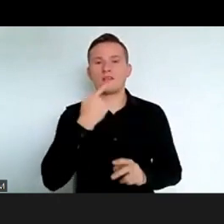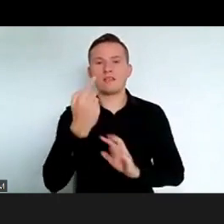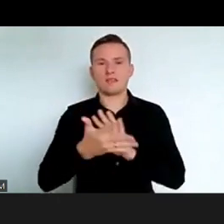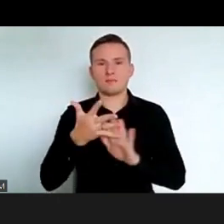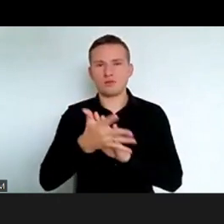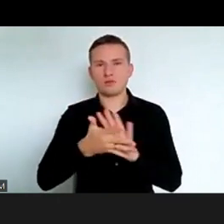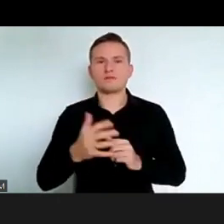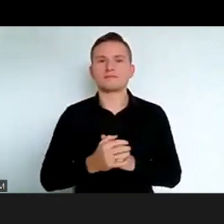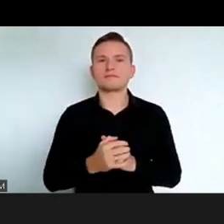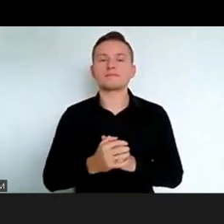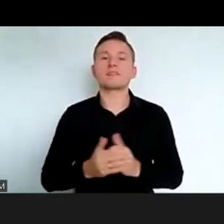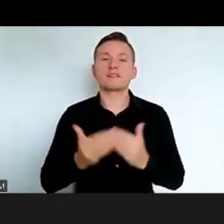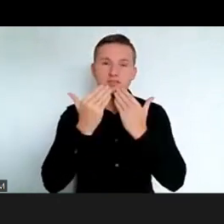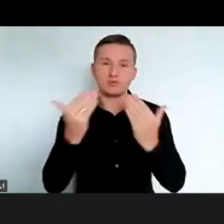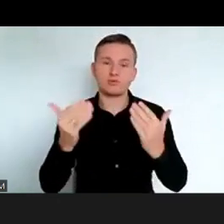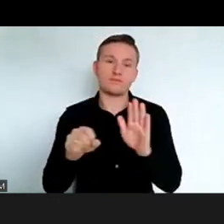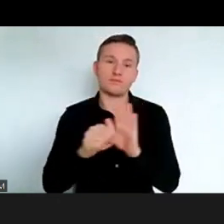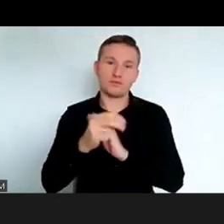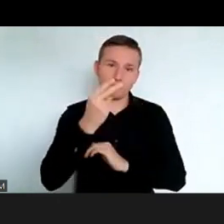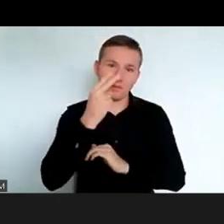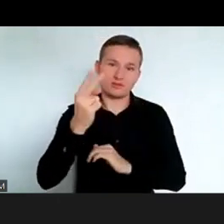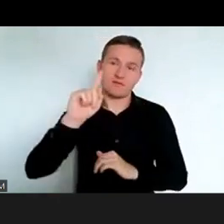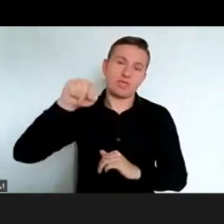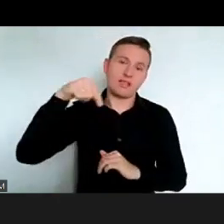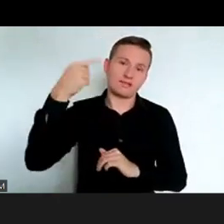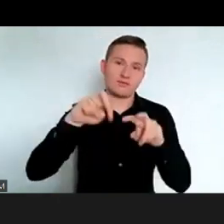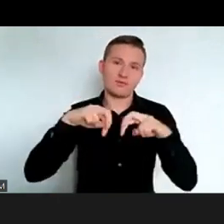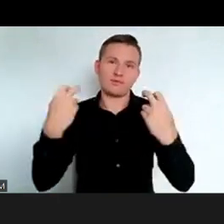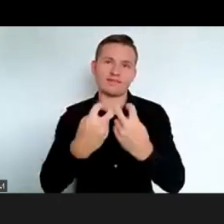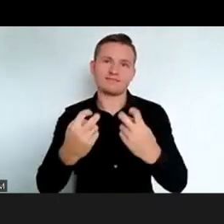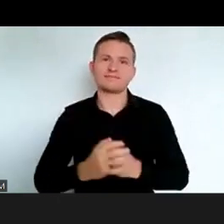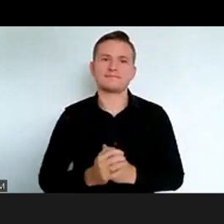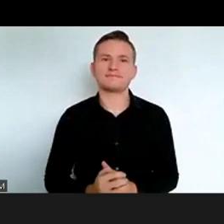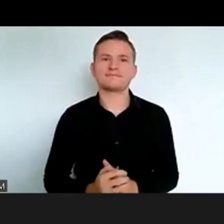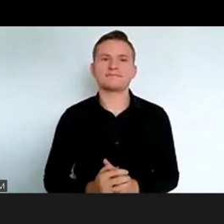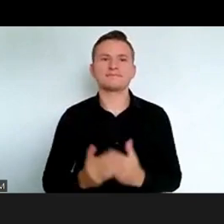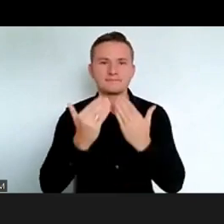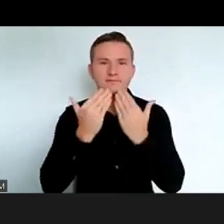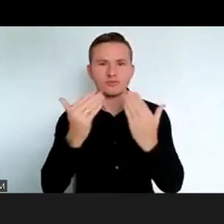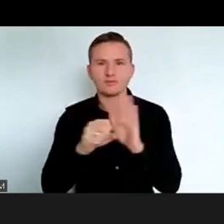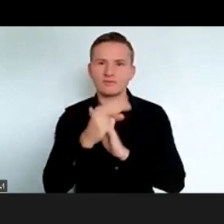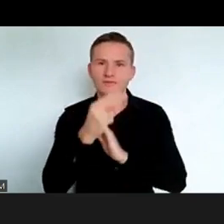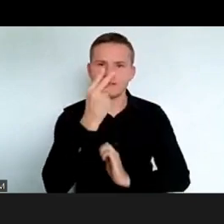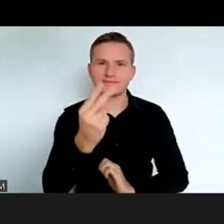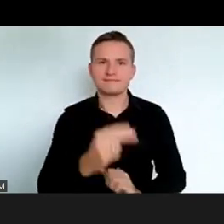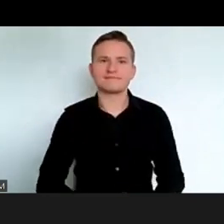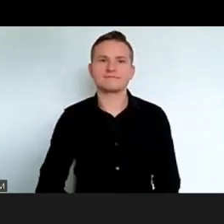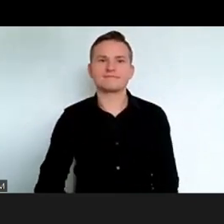migowego. Dziękuję bardzo. Do zobaczenia na kolejnym webinarium. Dziękuję bardzo. Do widzenia.